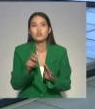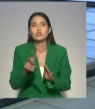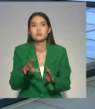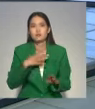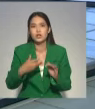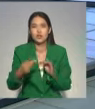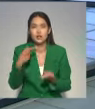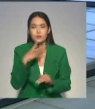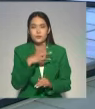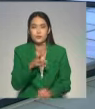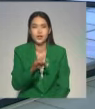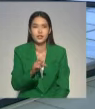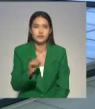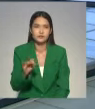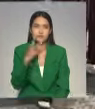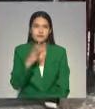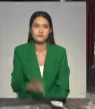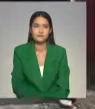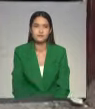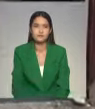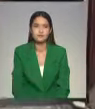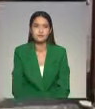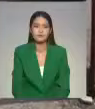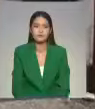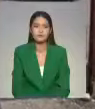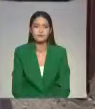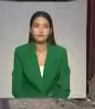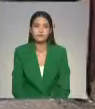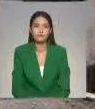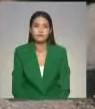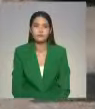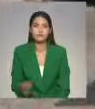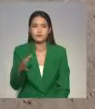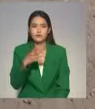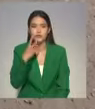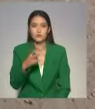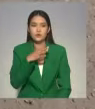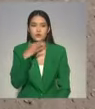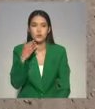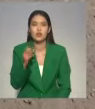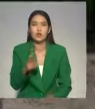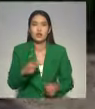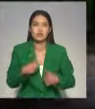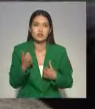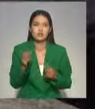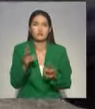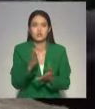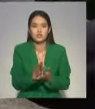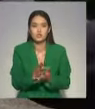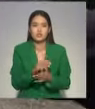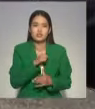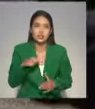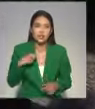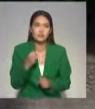люди. Репортаж Марины Неватовой. Своими средствами вот как-то подсыпаем. Как сами видите, люди сами